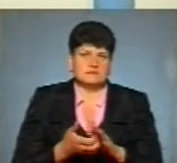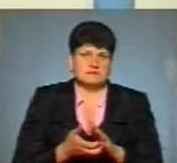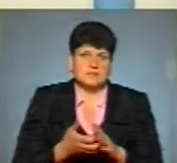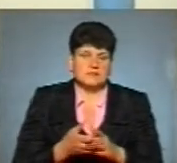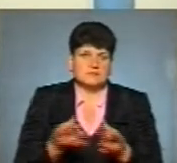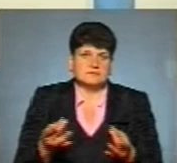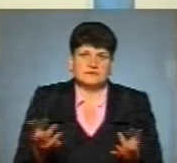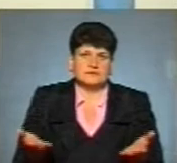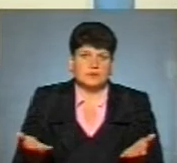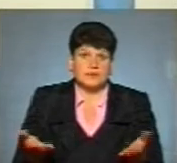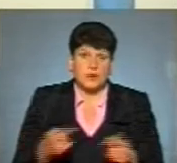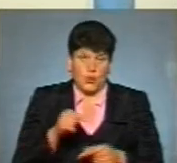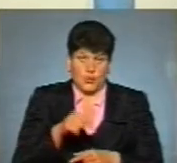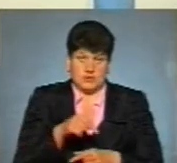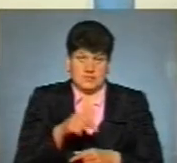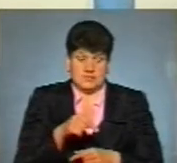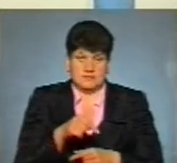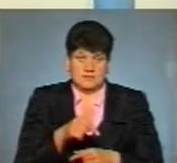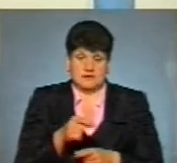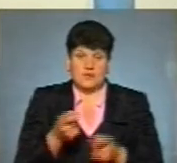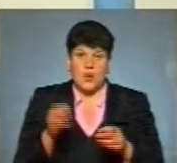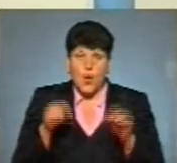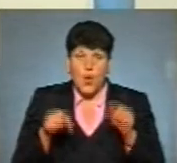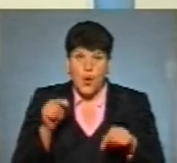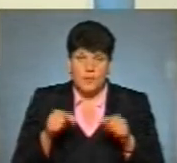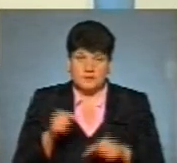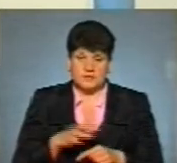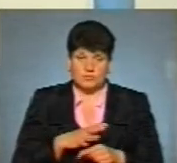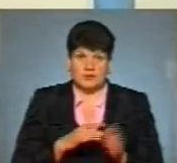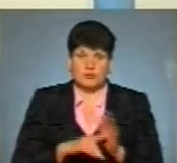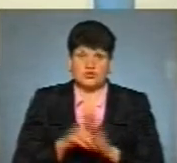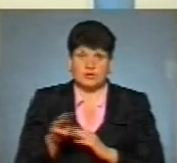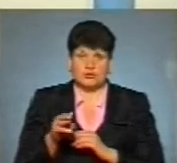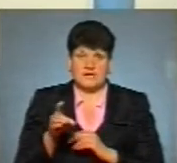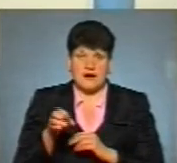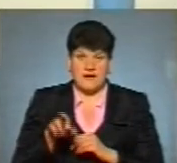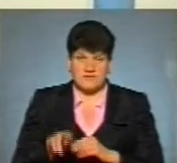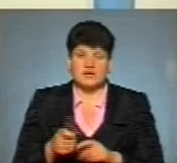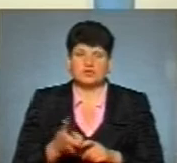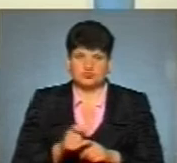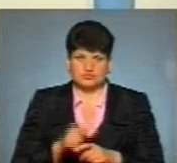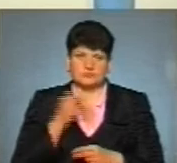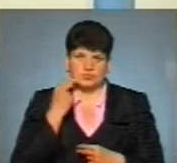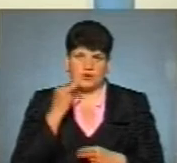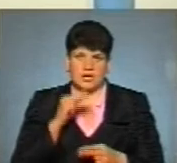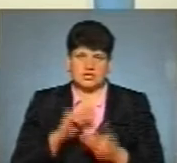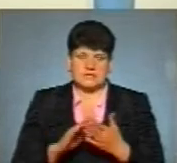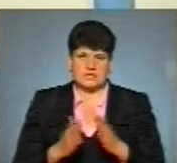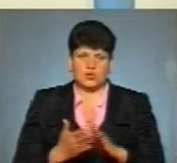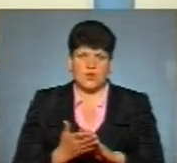день, будемо казати. І тільки оці опади, що пройшли до початку травня, досить суттєво покращили